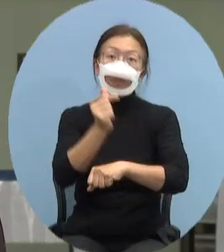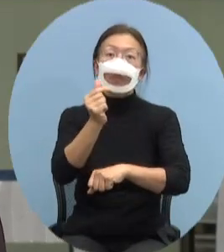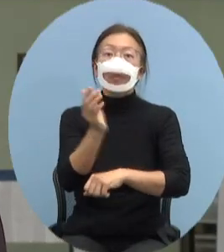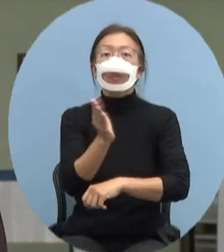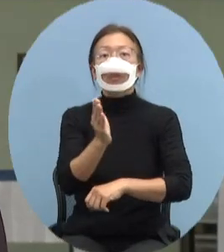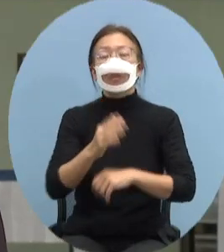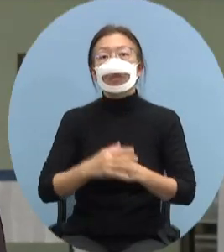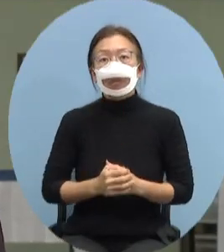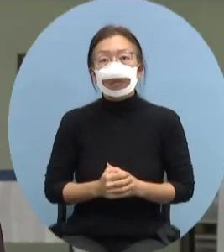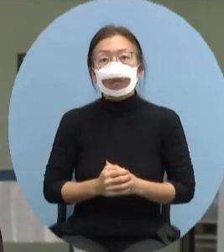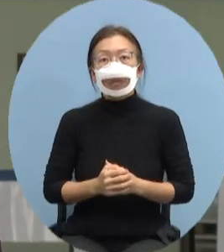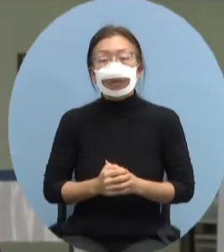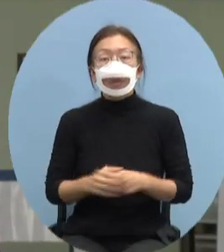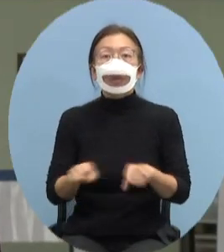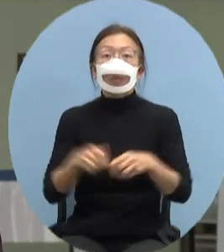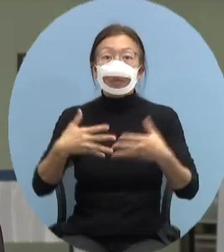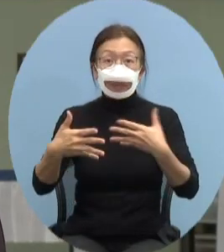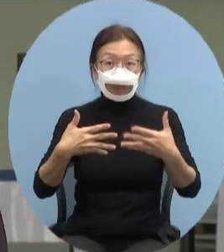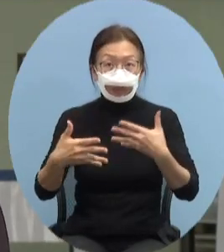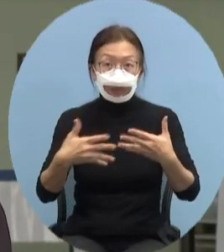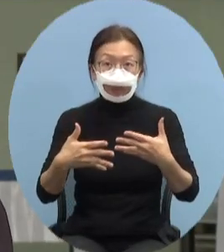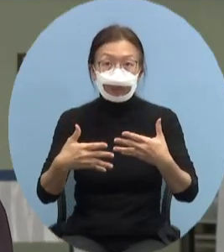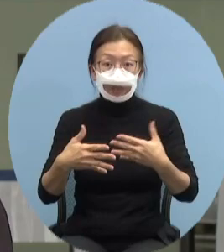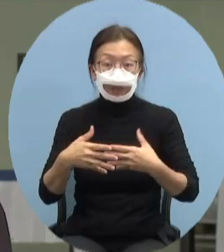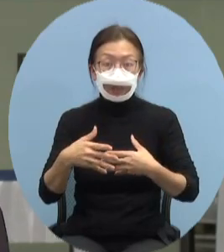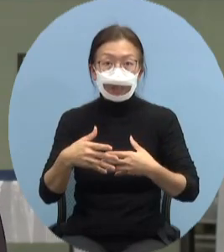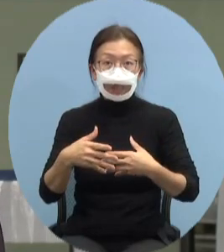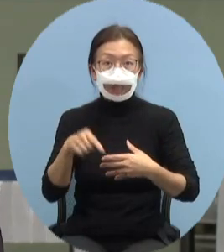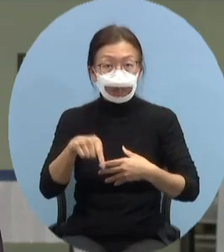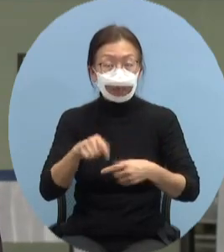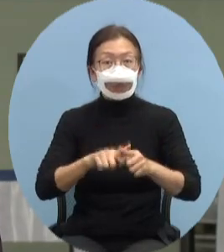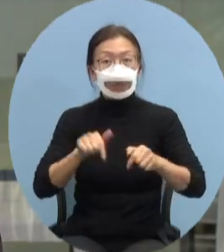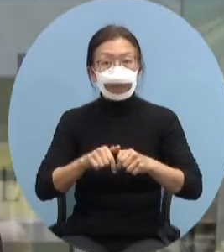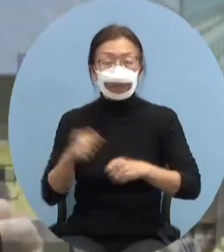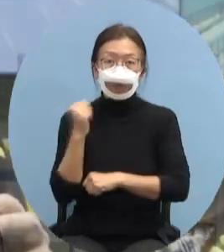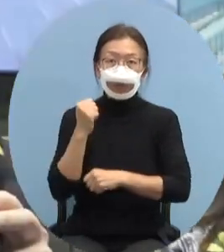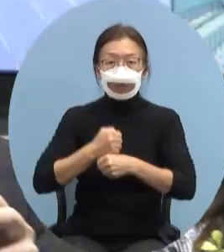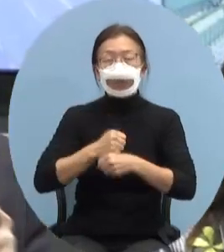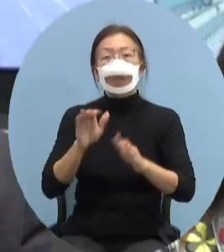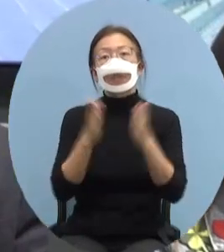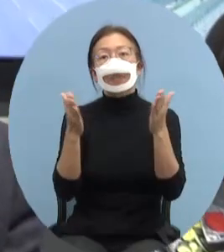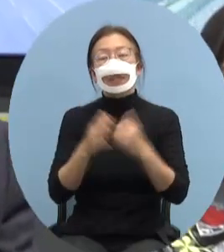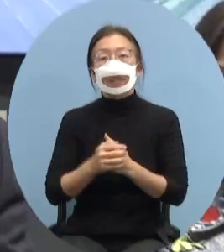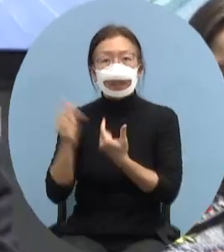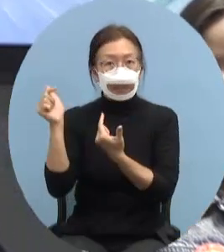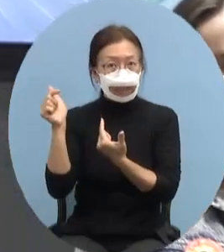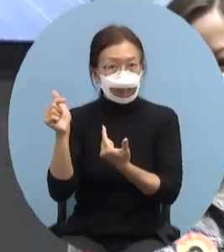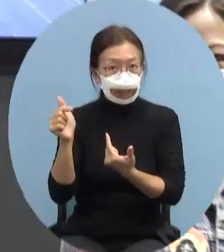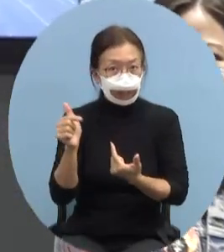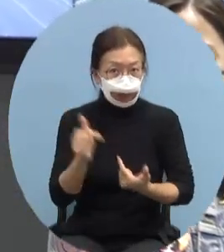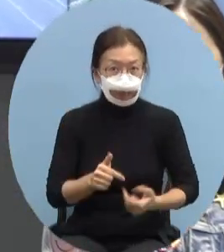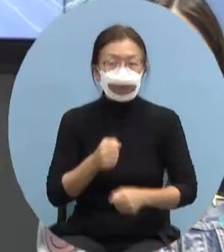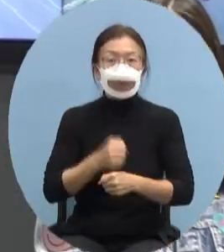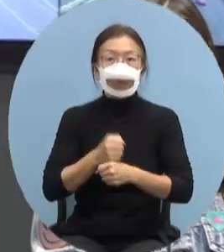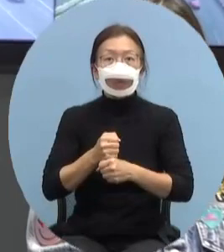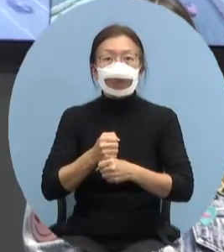左右咧，同事咧已經喺呢一個交通中心咧開始係努力工作，咁一直咧係